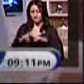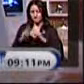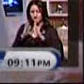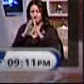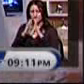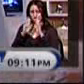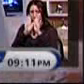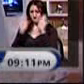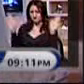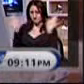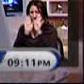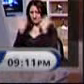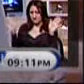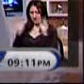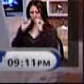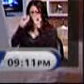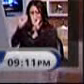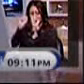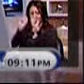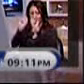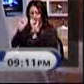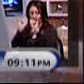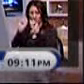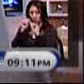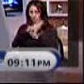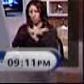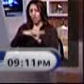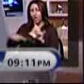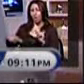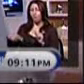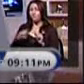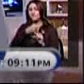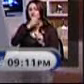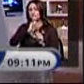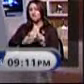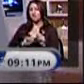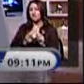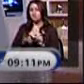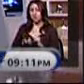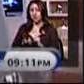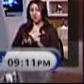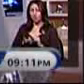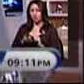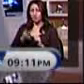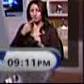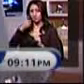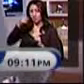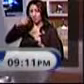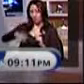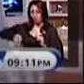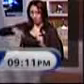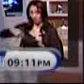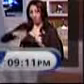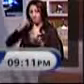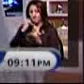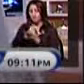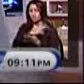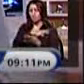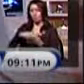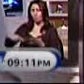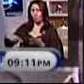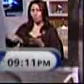المسرح ده بتاع ساركوزي؟ المسرح ده بتاع الدوله الفرنسيه، بيصرف مش ساركوزي اللي بيصرف عليه، بيصرف عليه